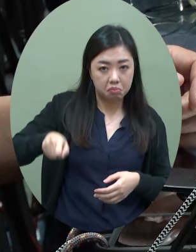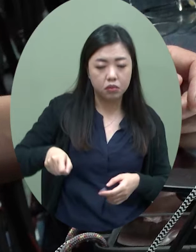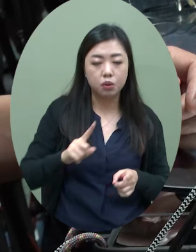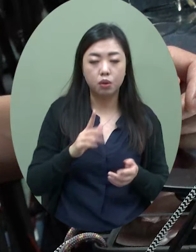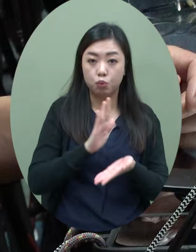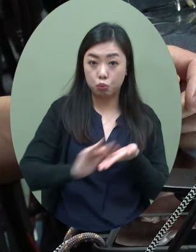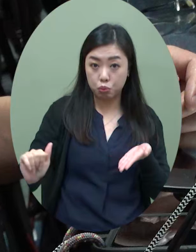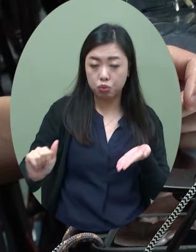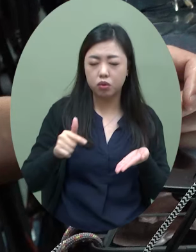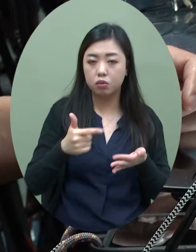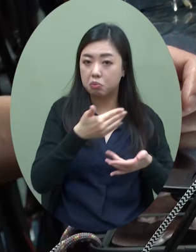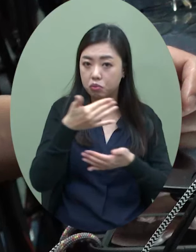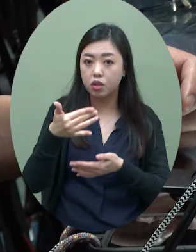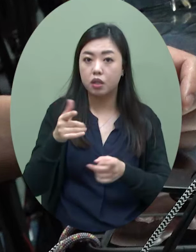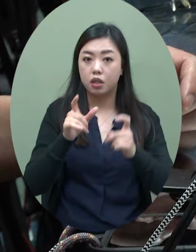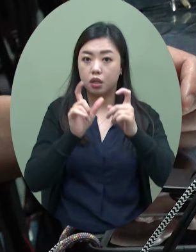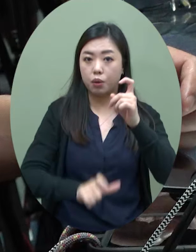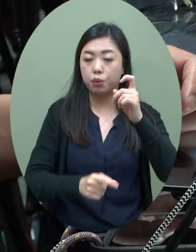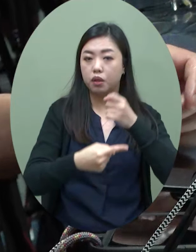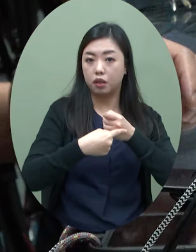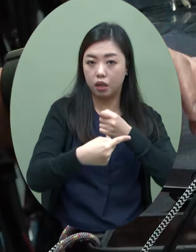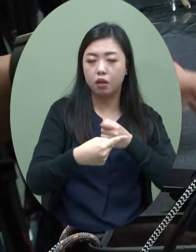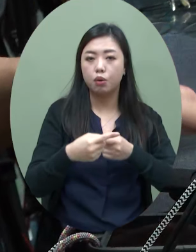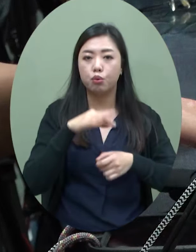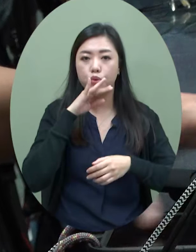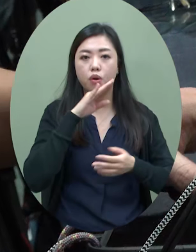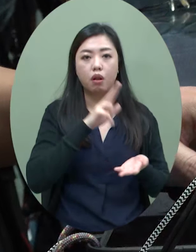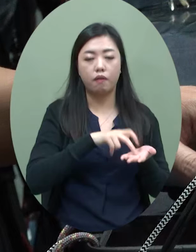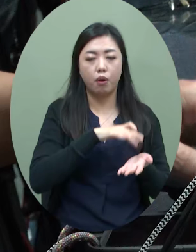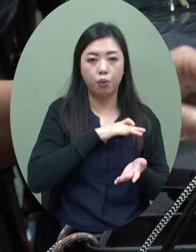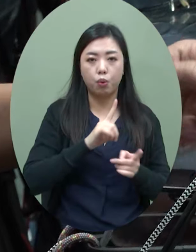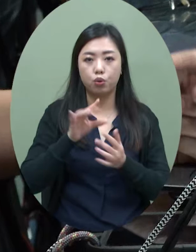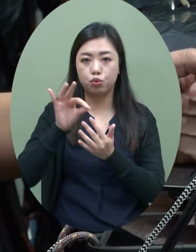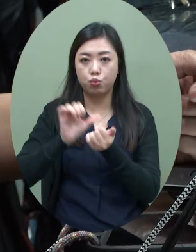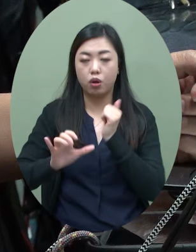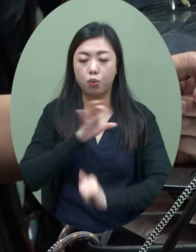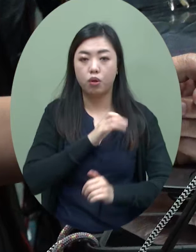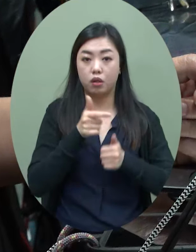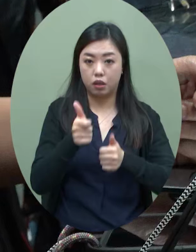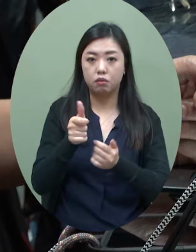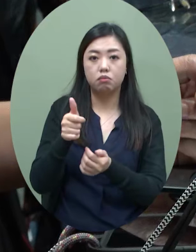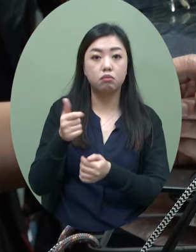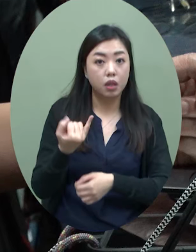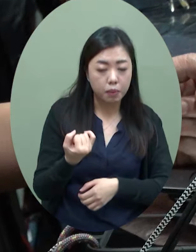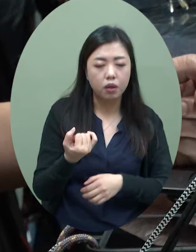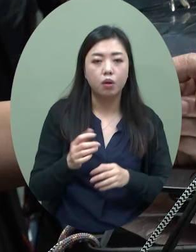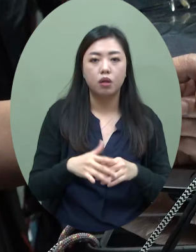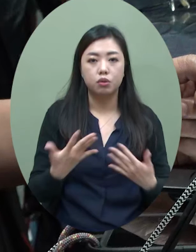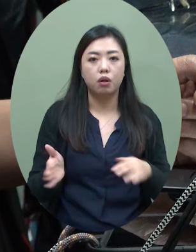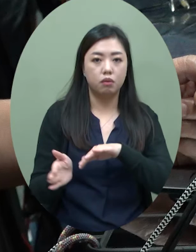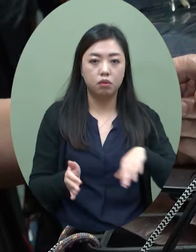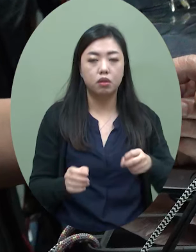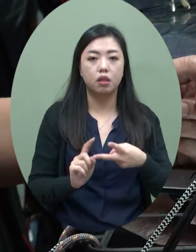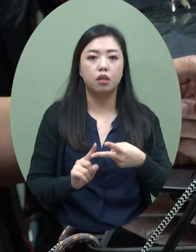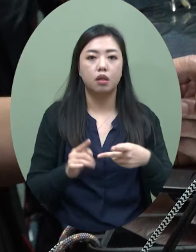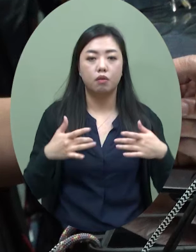間表？係咪都係以九月有第一場嘅選舉，無論係立法會定係選委會呢個時間表為準咧？同埋想問翻疫苗接種率嗰